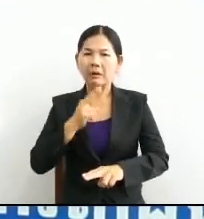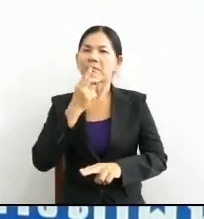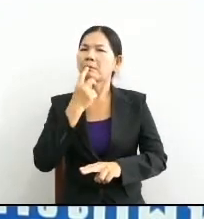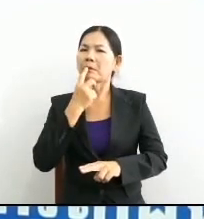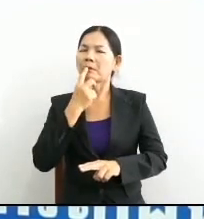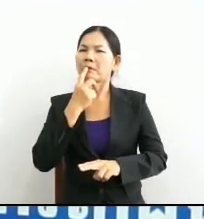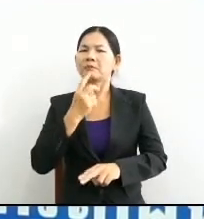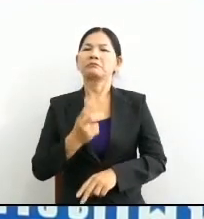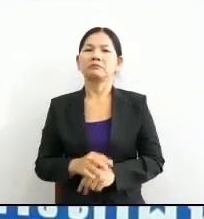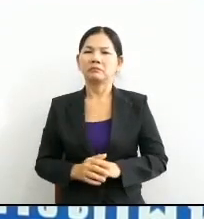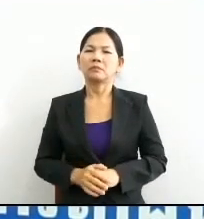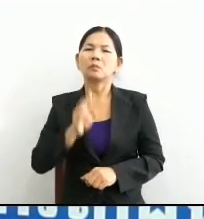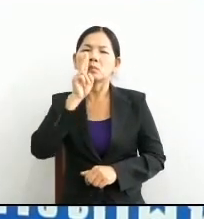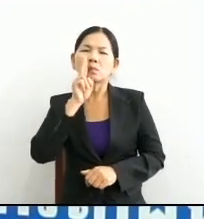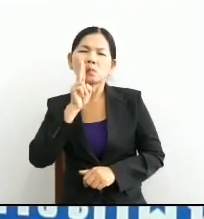em